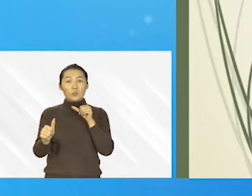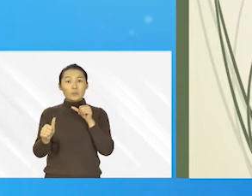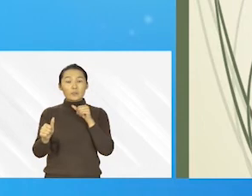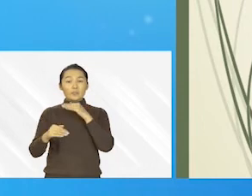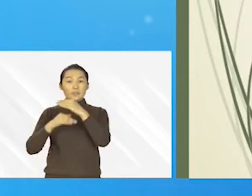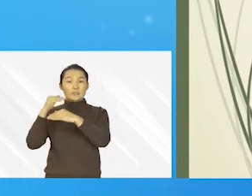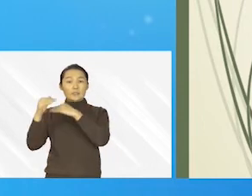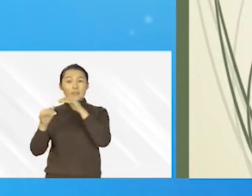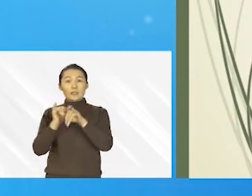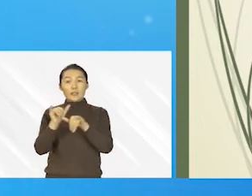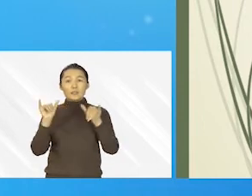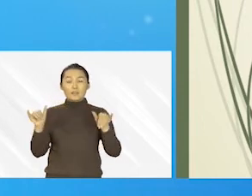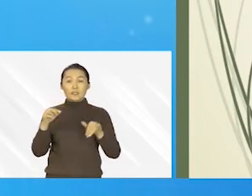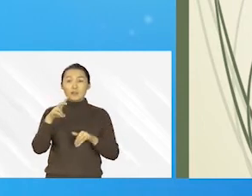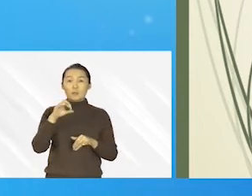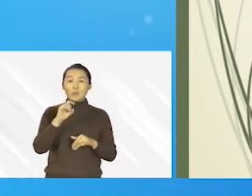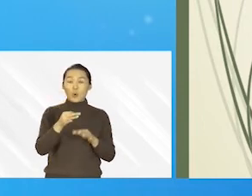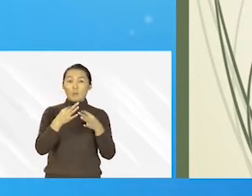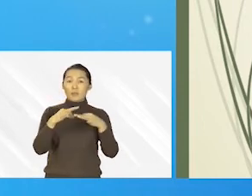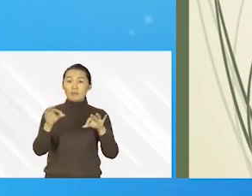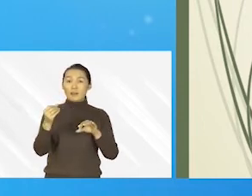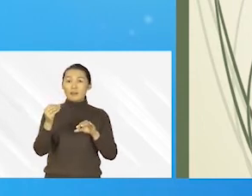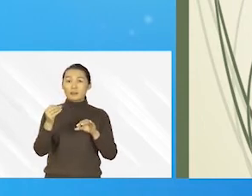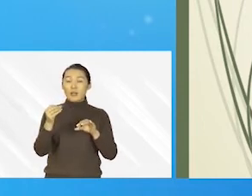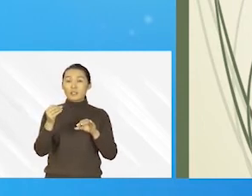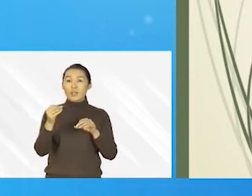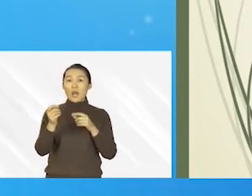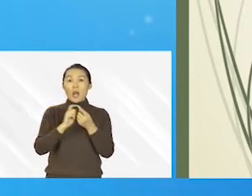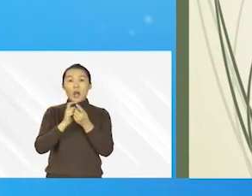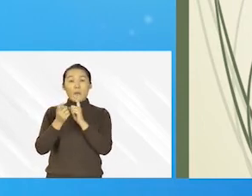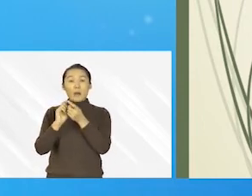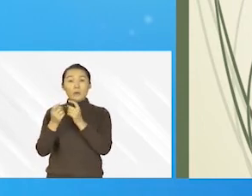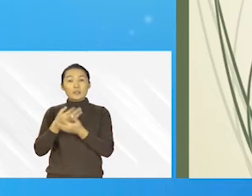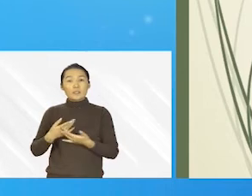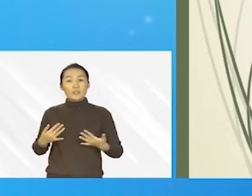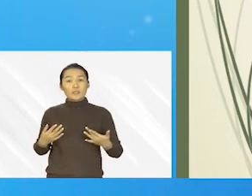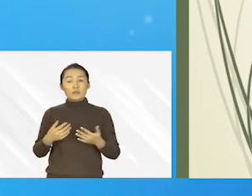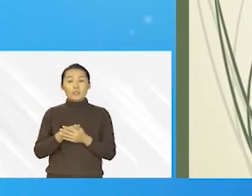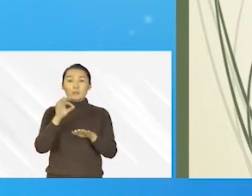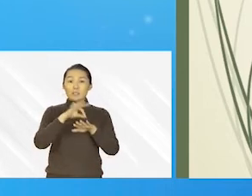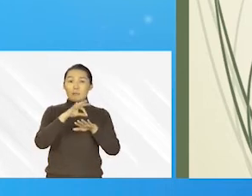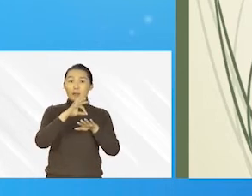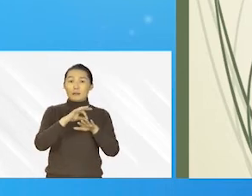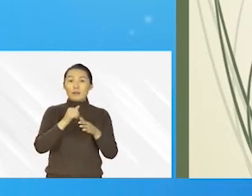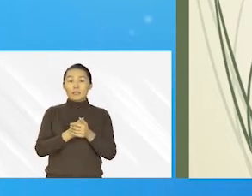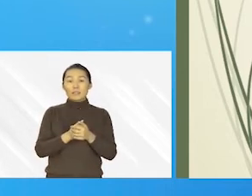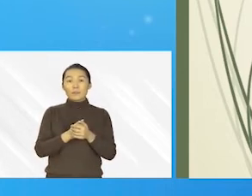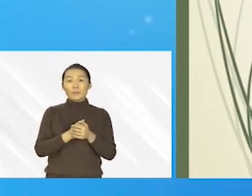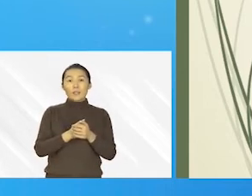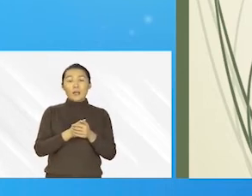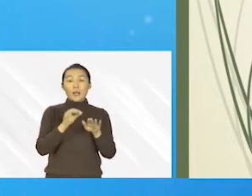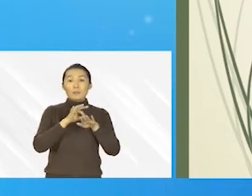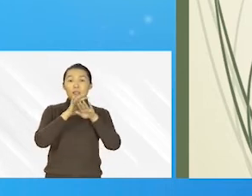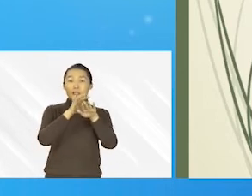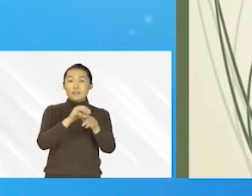особенностях циклов развития блох позволяет также бороться с различными видами заболеваний, переносимыми